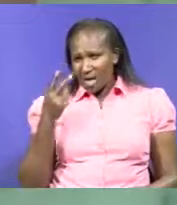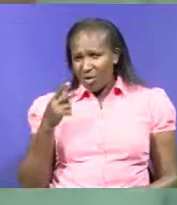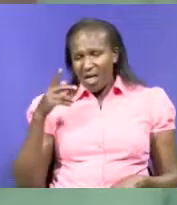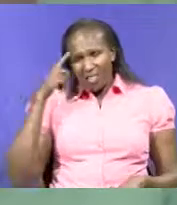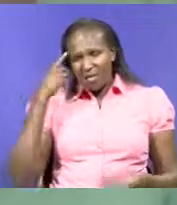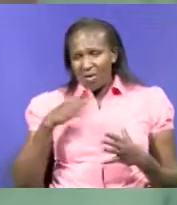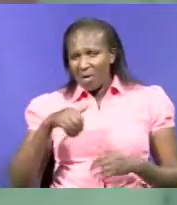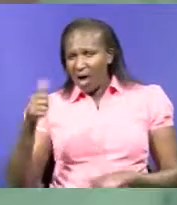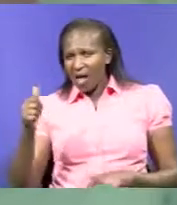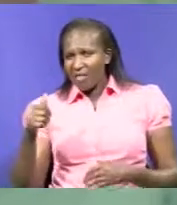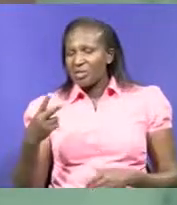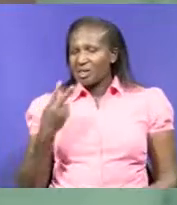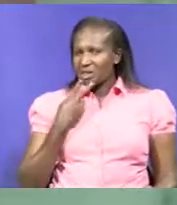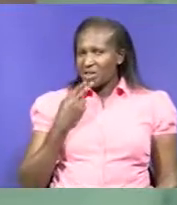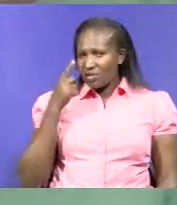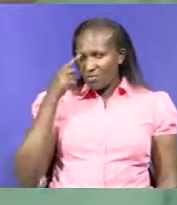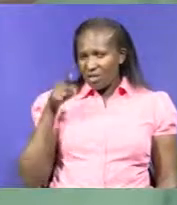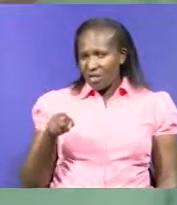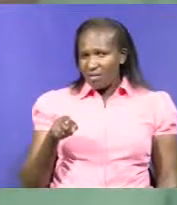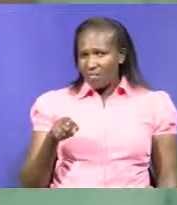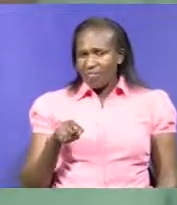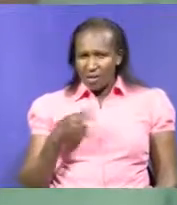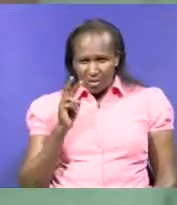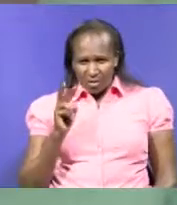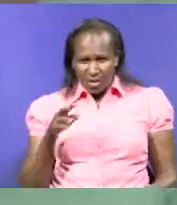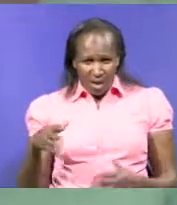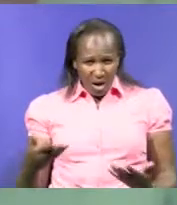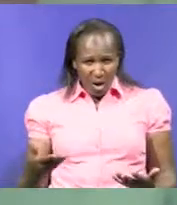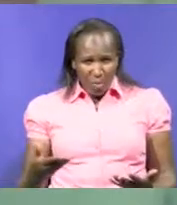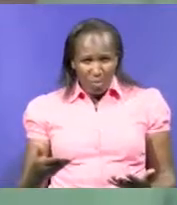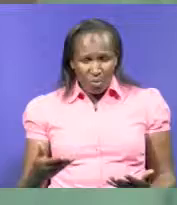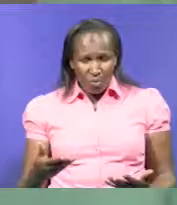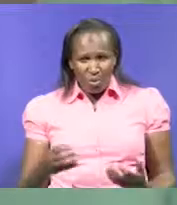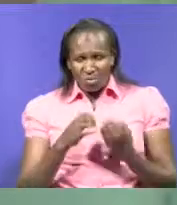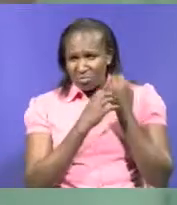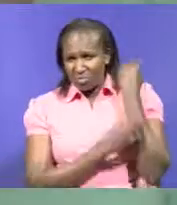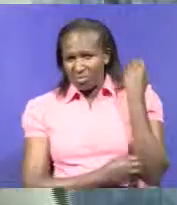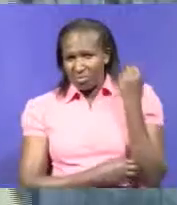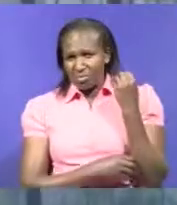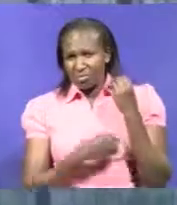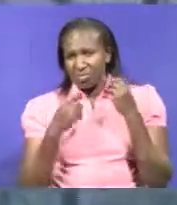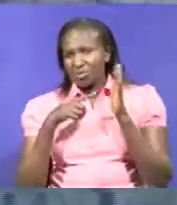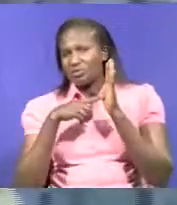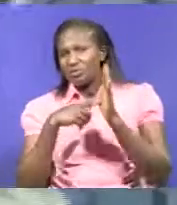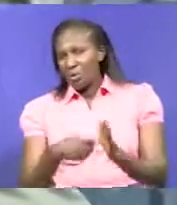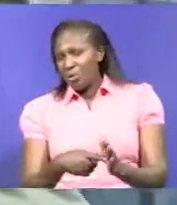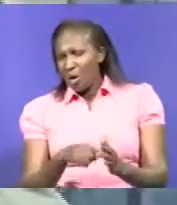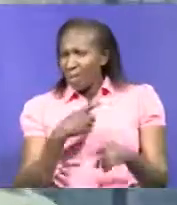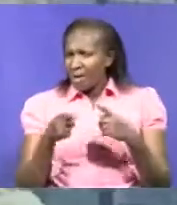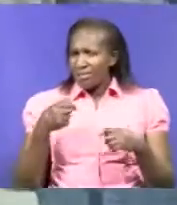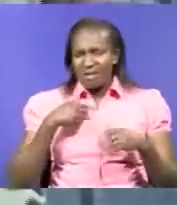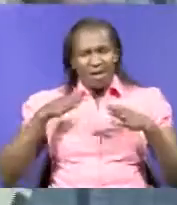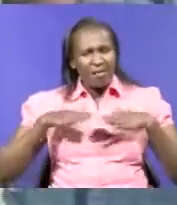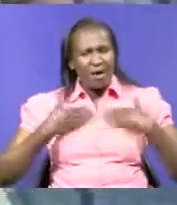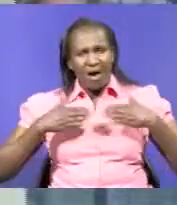zao. Wengine wanaona ai, hii naye ni ya ufukara, inatangaza ufukara. Lakini mimi nafurahia tu